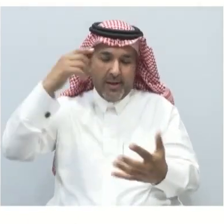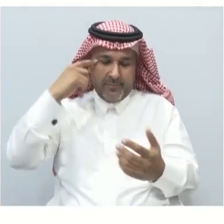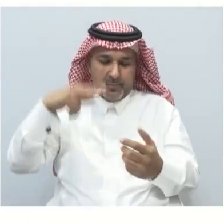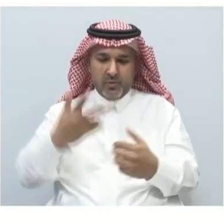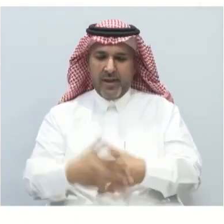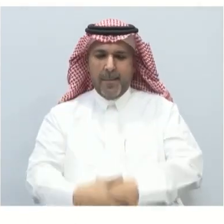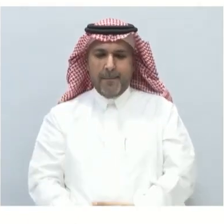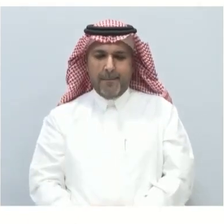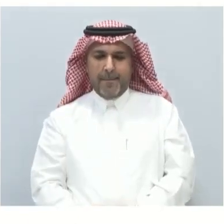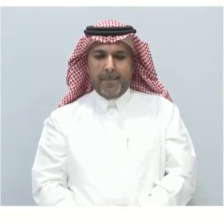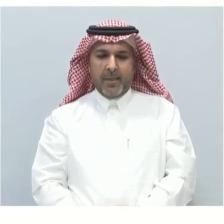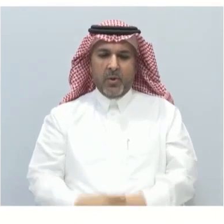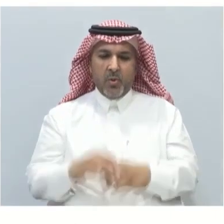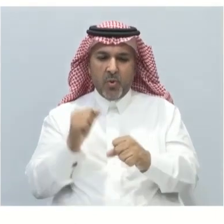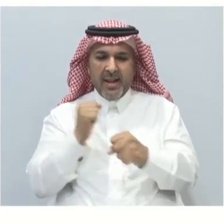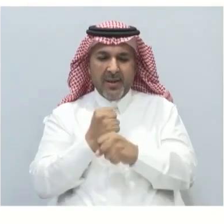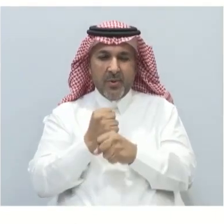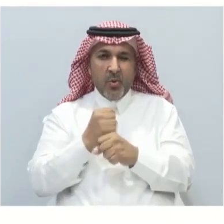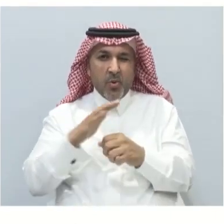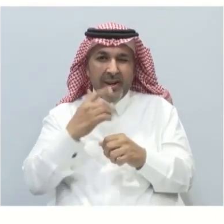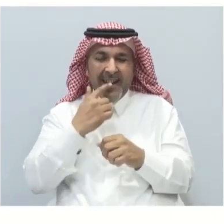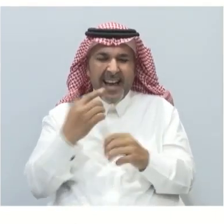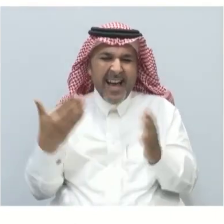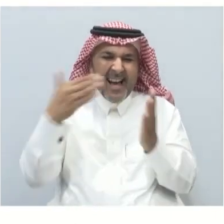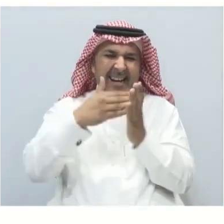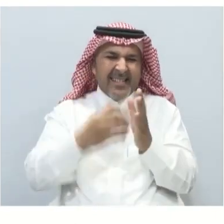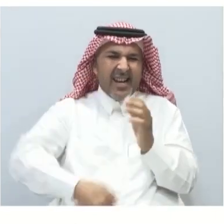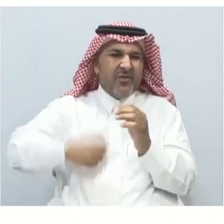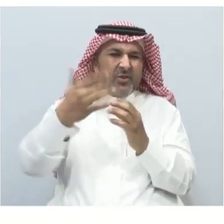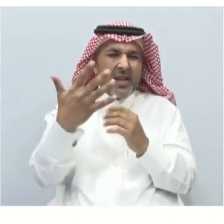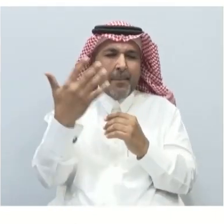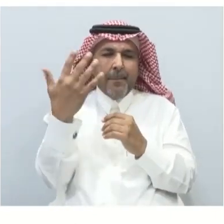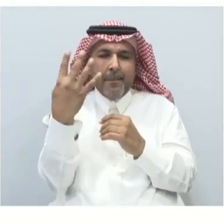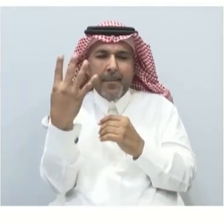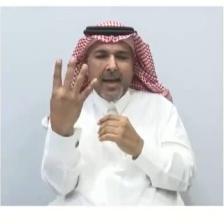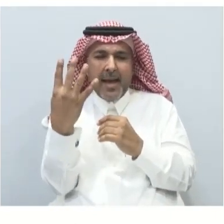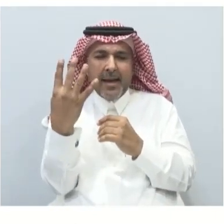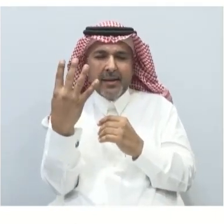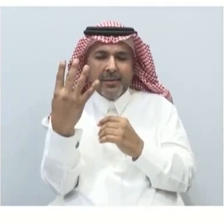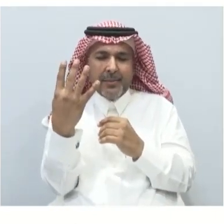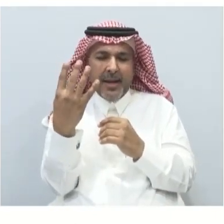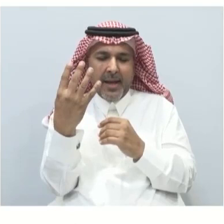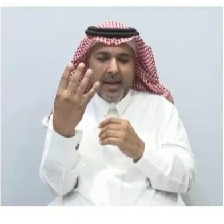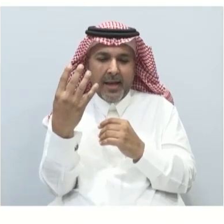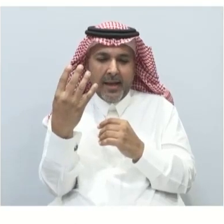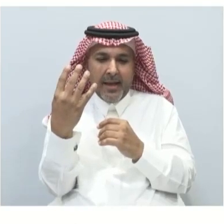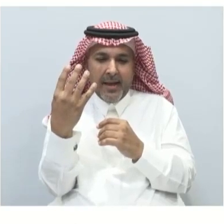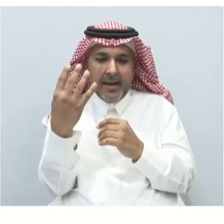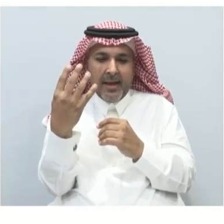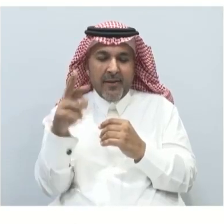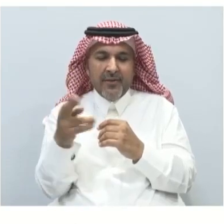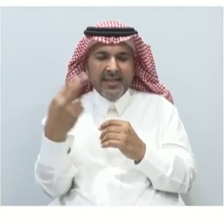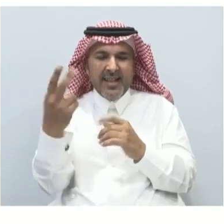تضاف الارباح الى راس المال كل شهر ما المبلغ الكلي المتوقع بعد 15